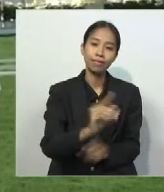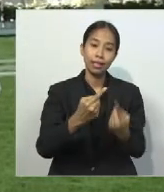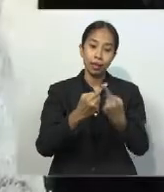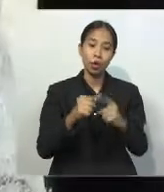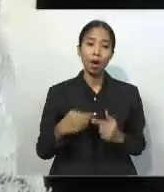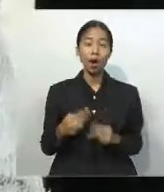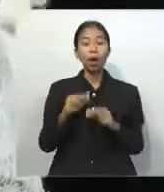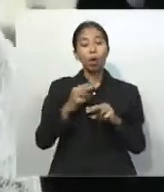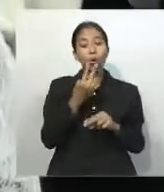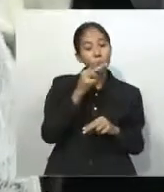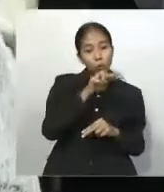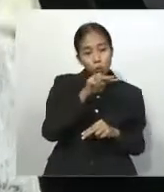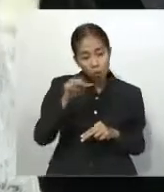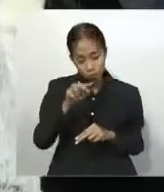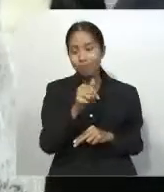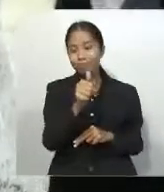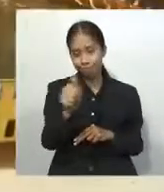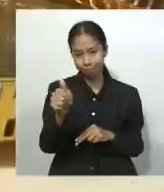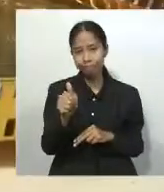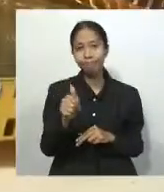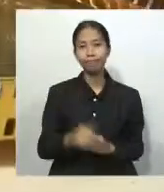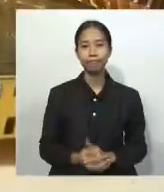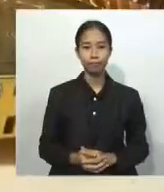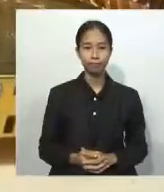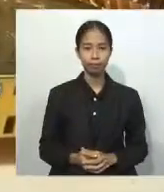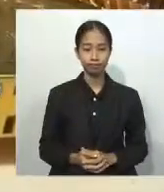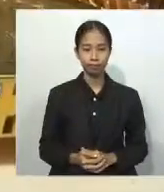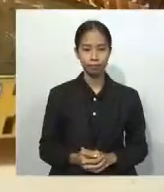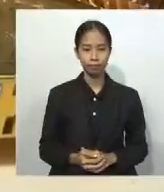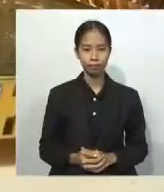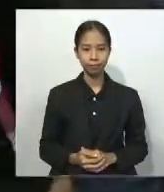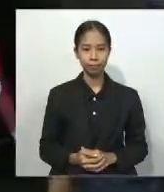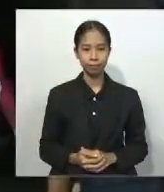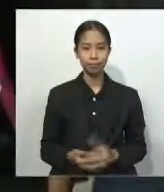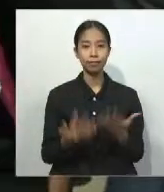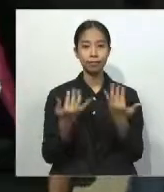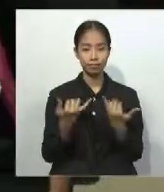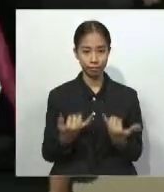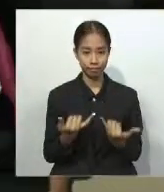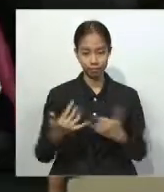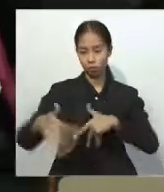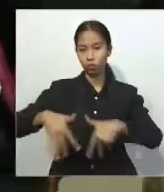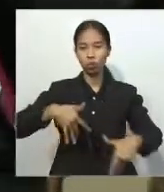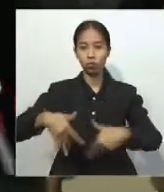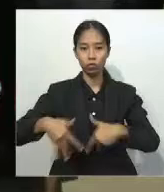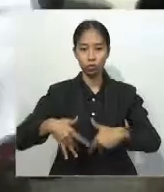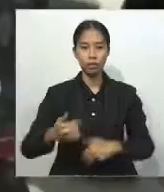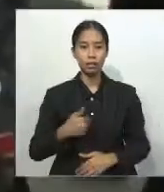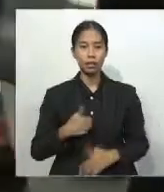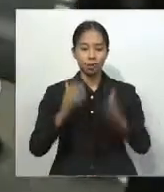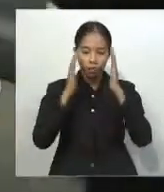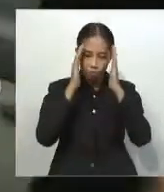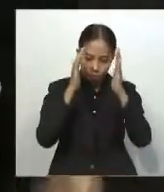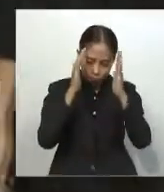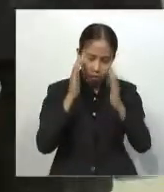ารถชมความงดงามของเมนลอยนกหัสดีลิงได้ค่ะประชาชนที่มาวางดอกไม้จันทร์นะคะต่างตั้งใ